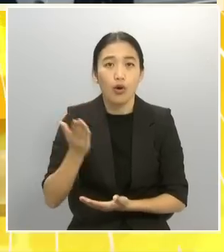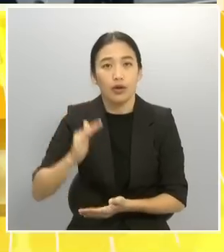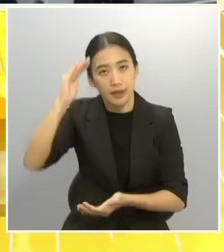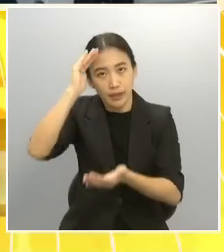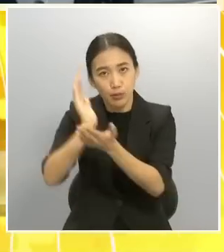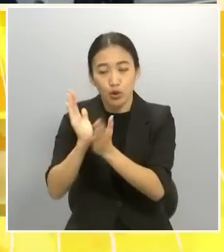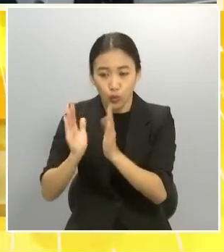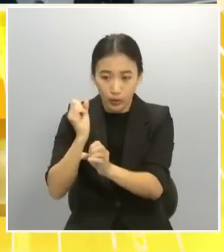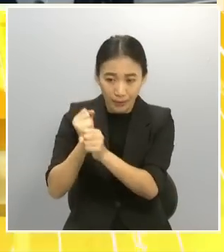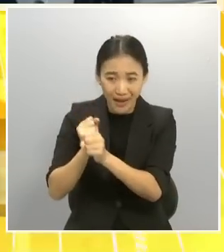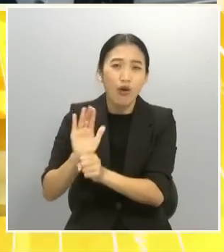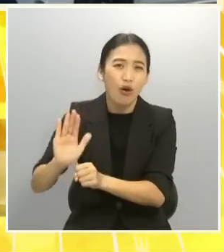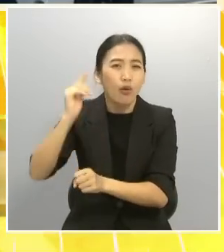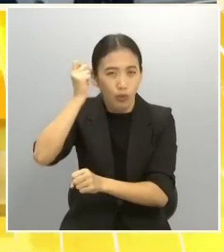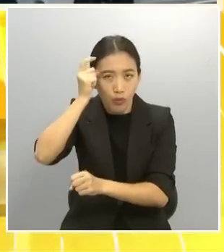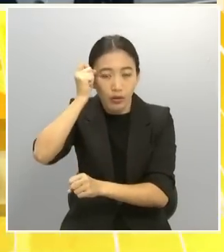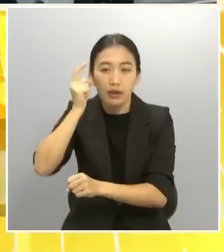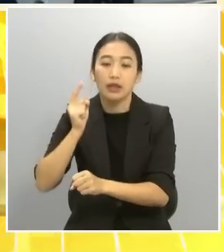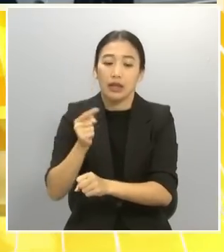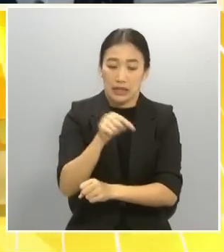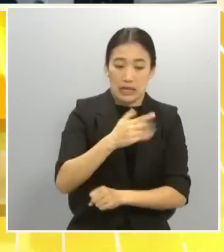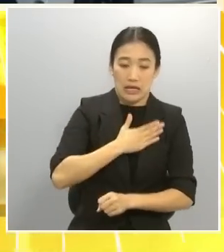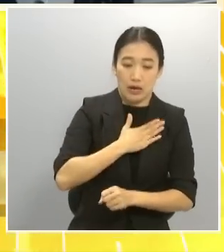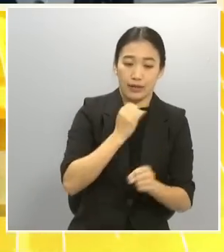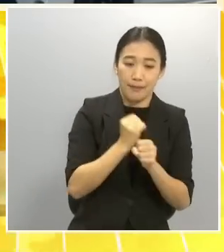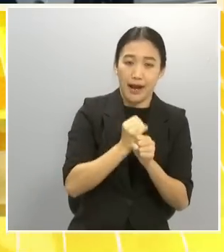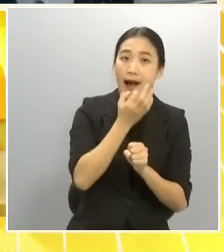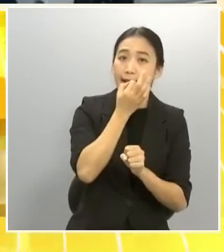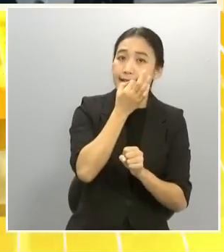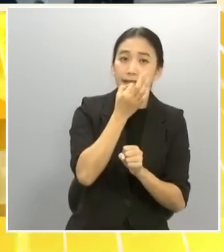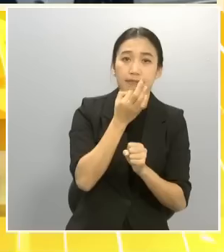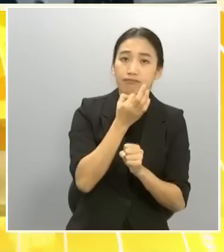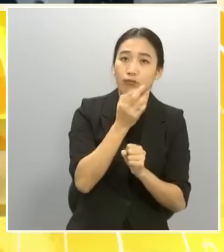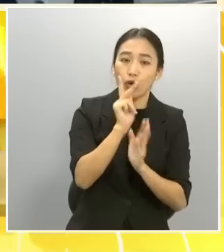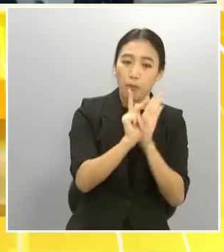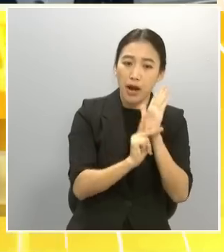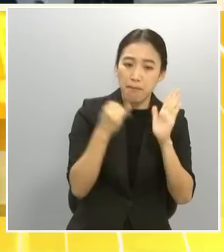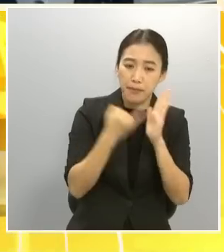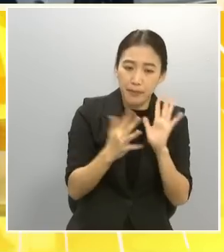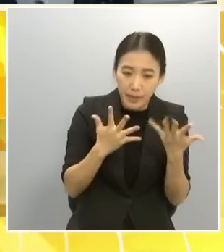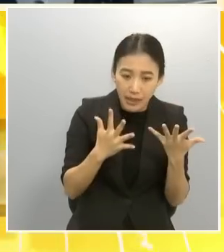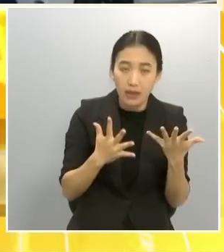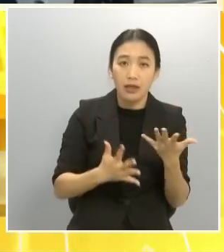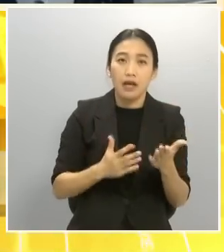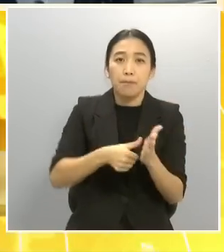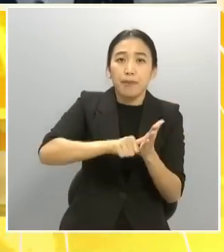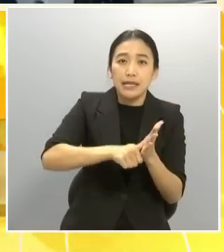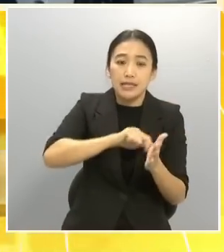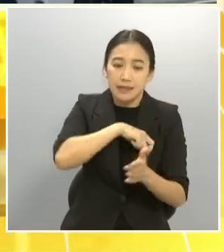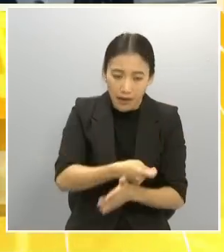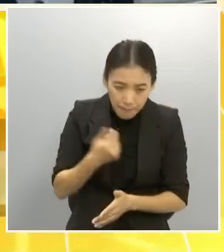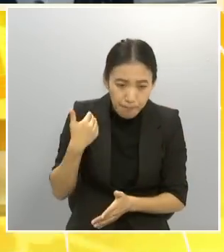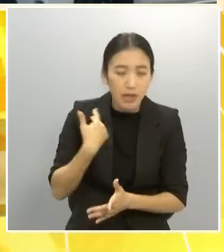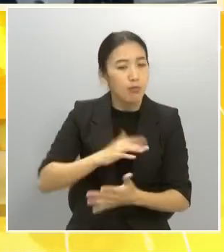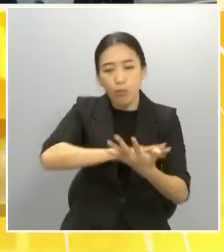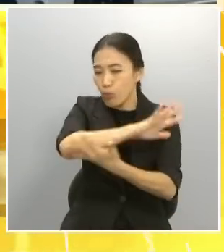ขายทำมาหากินสุจริตแล้วเสียภาษีถูกต้องทำทุกอย่างถูกต้องเราก็ยังอยู่ไม่ได้อะทำไม